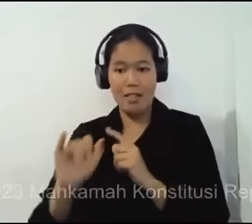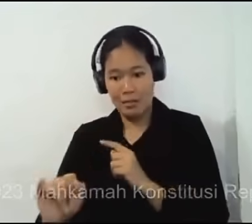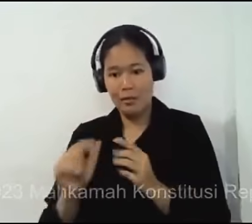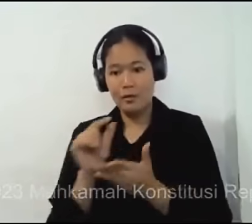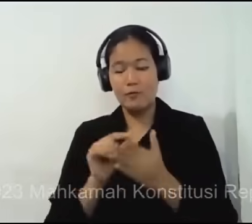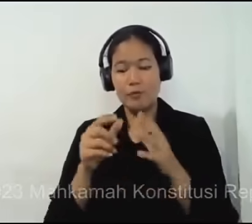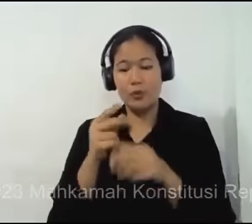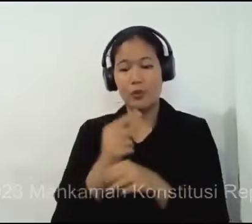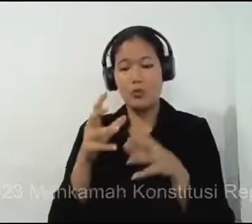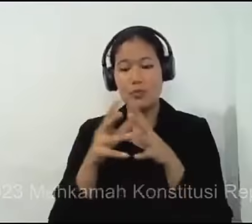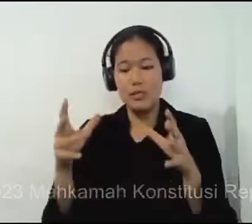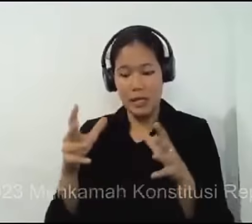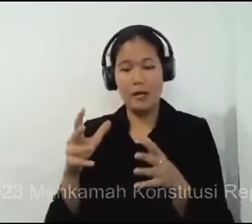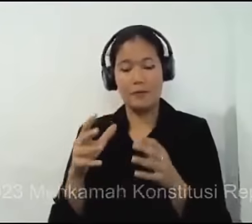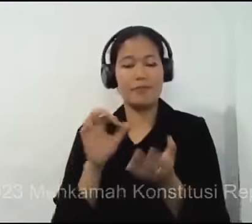Brawijaya